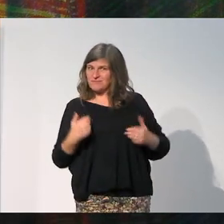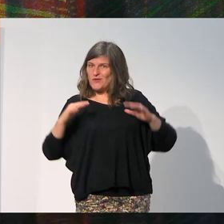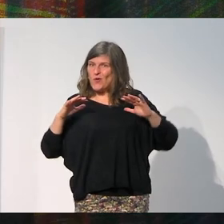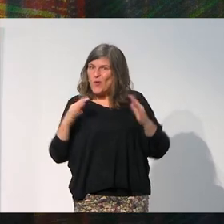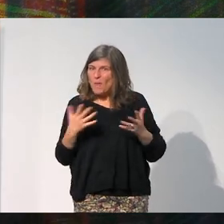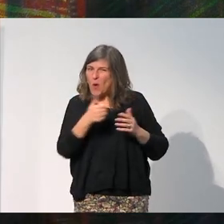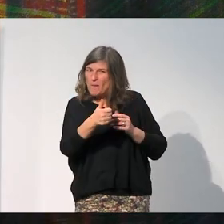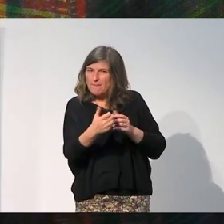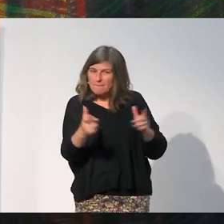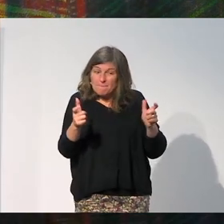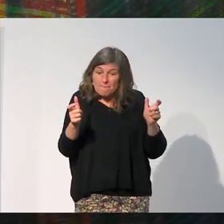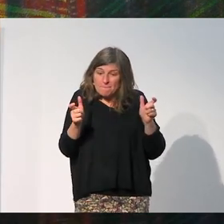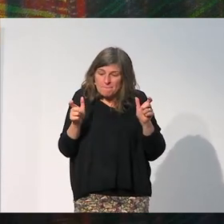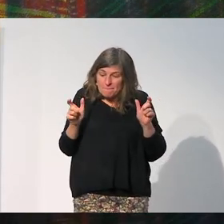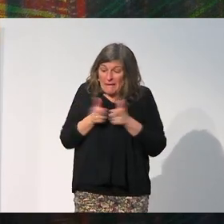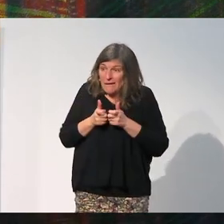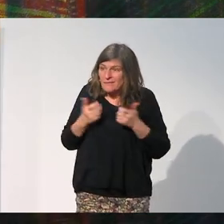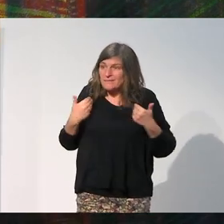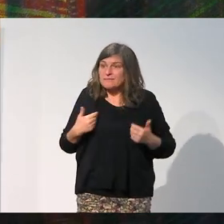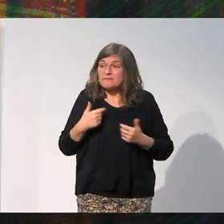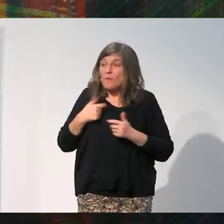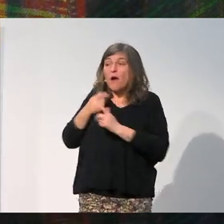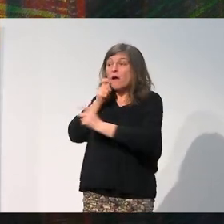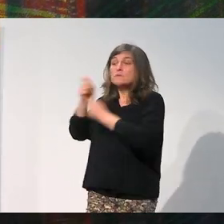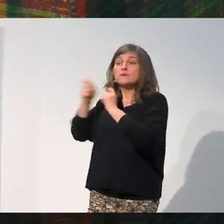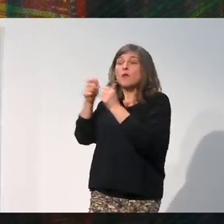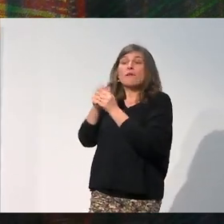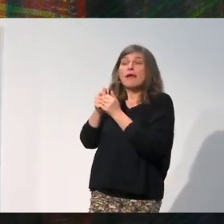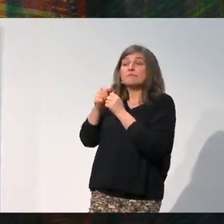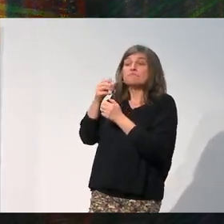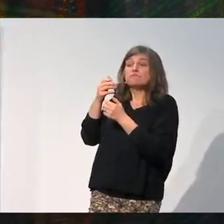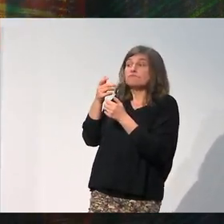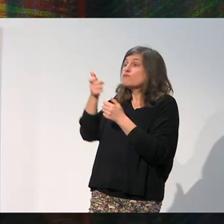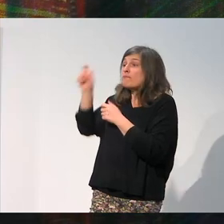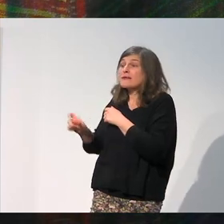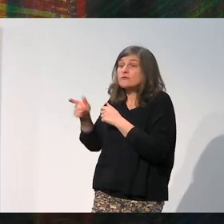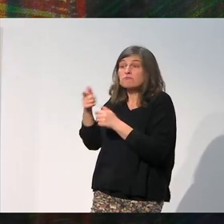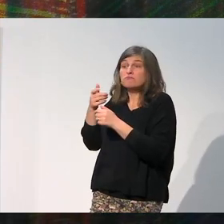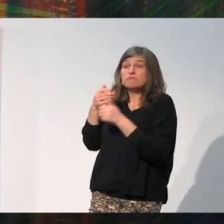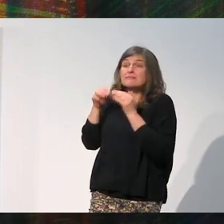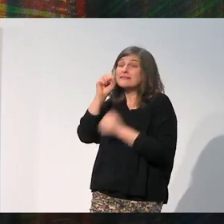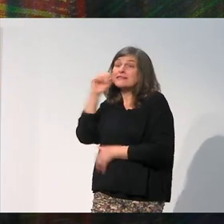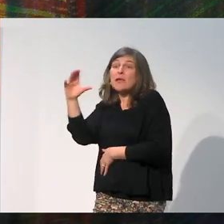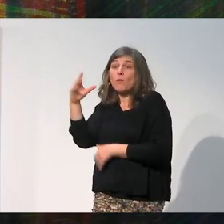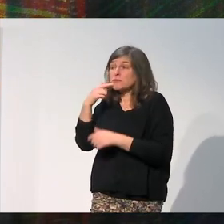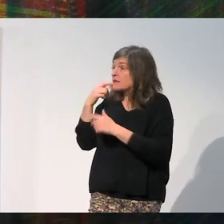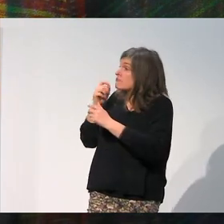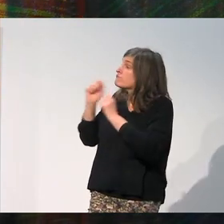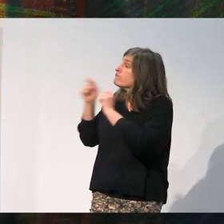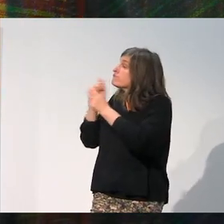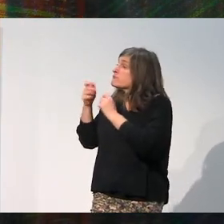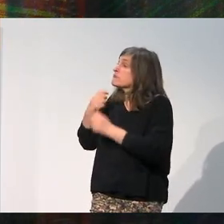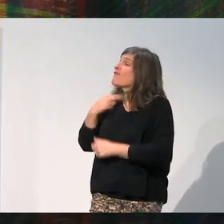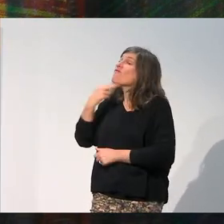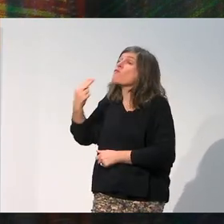qu'est-ce qu'il identifie, qu'est-ce qu'il voit, quand je suis en train de parler avec quelqu'un dans mon salon, c'est quoi ce son qui sort de ma bouche, enfin, comment